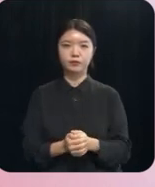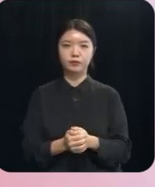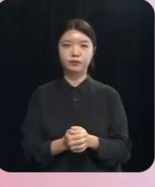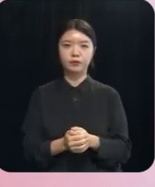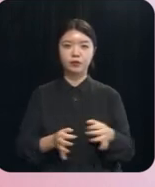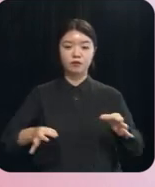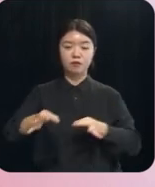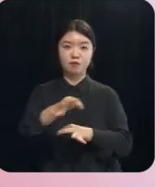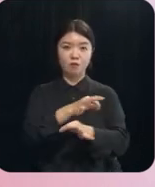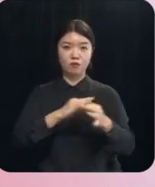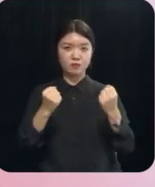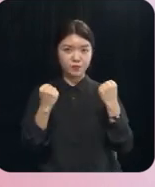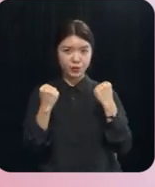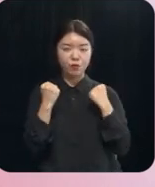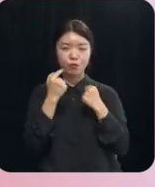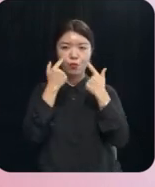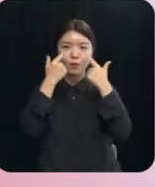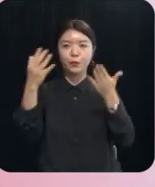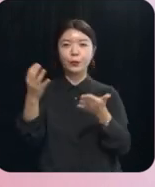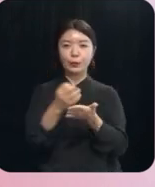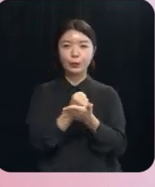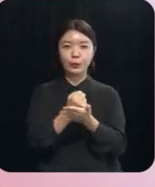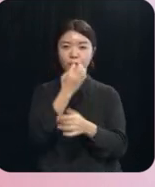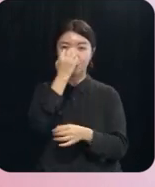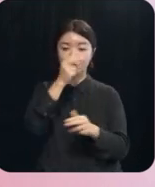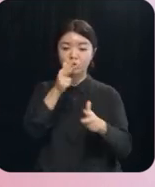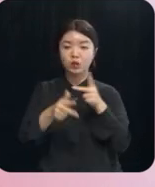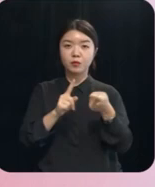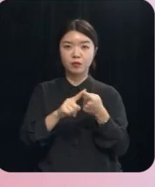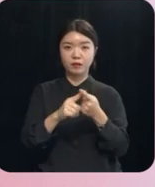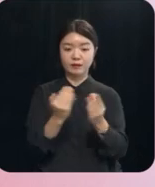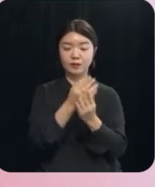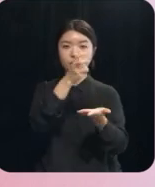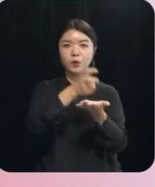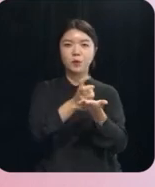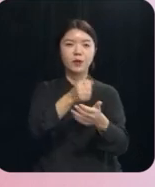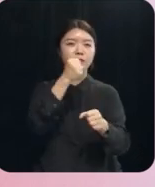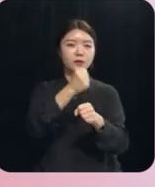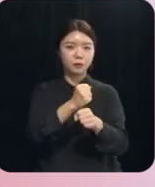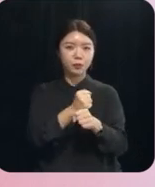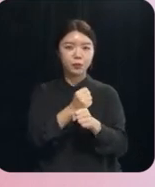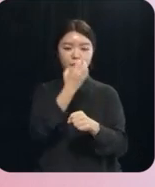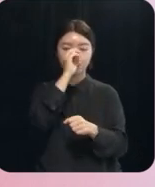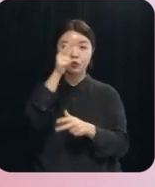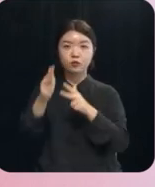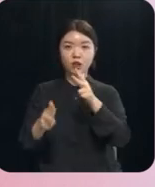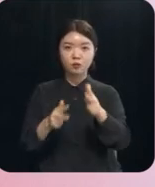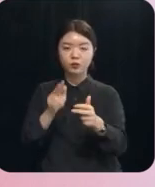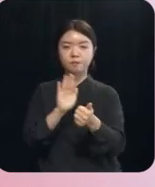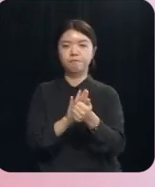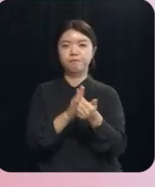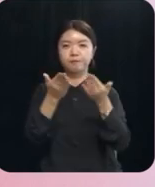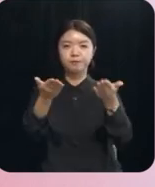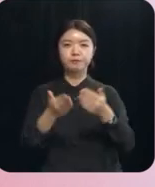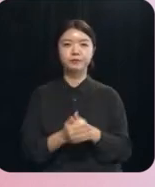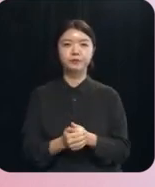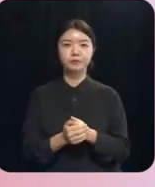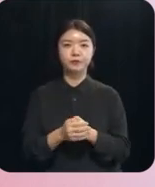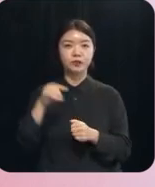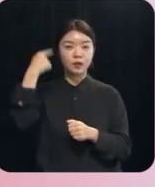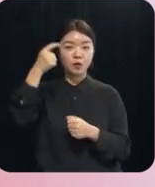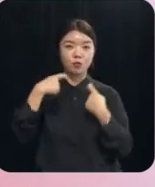경쟁력 확보입니다. 저는 감귤산업에 대한 진흥법을 만들어서 감귤산업을 육성 지원하겠습니다. 그